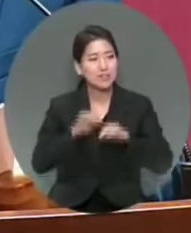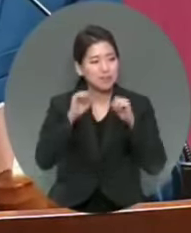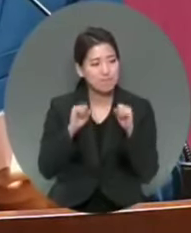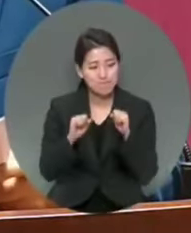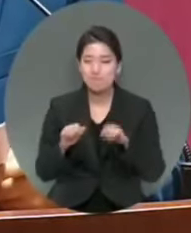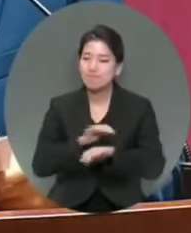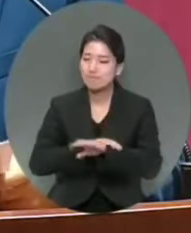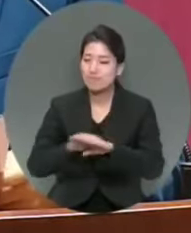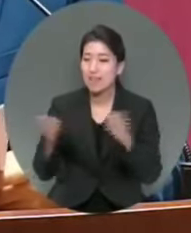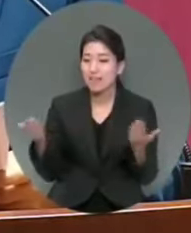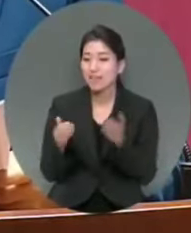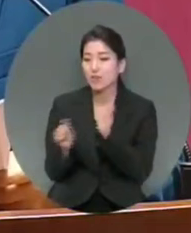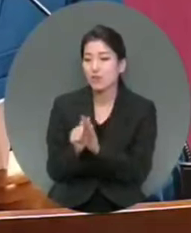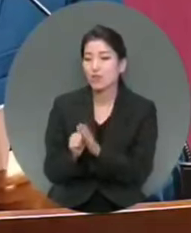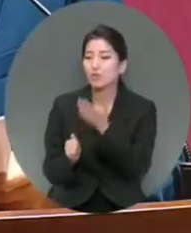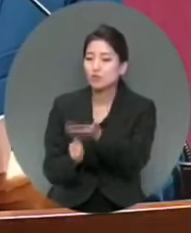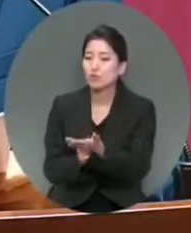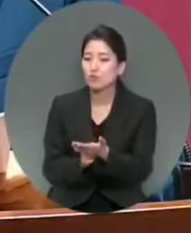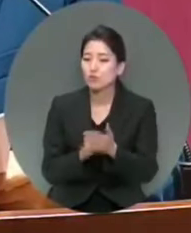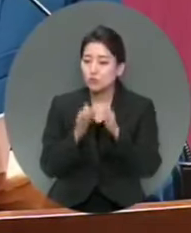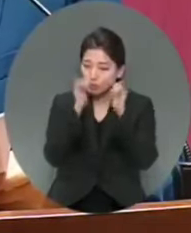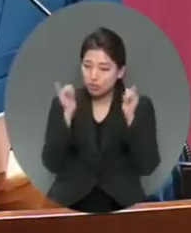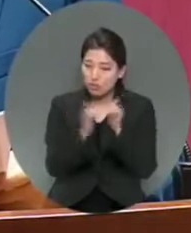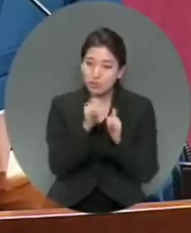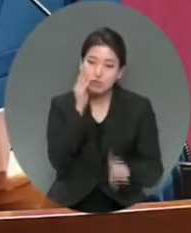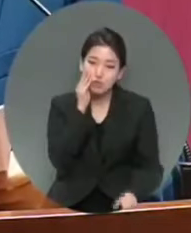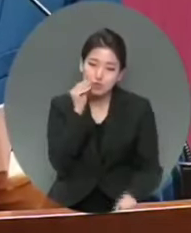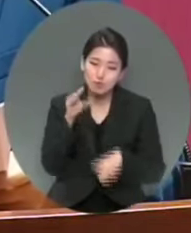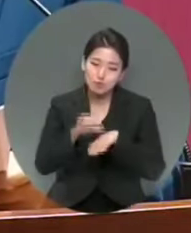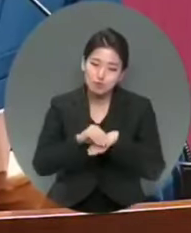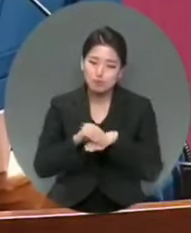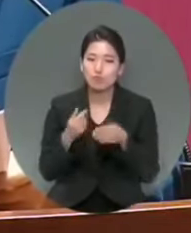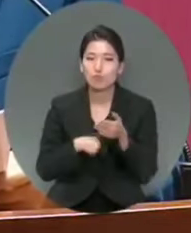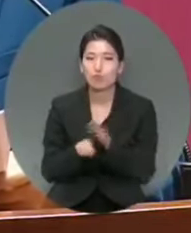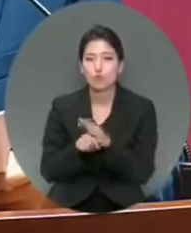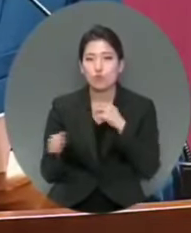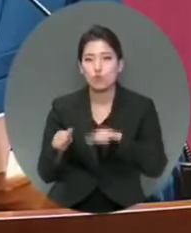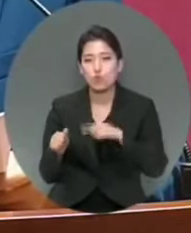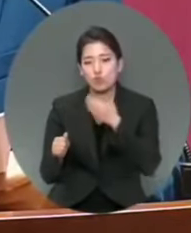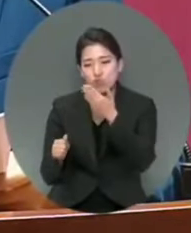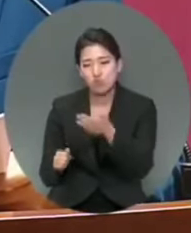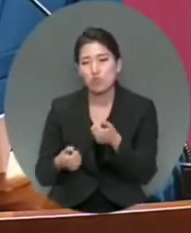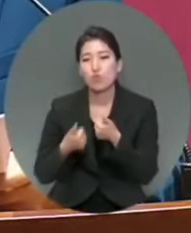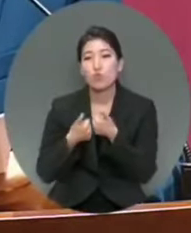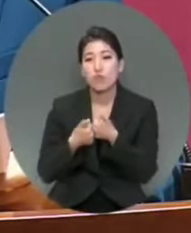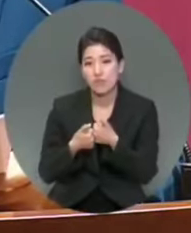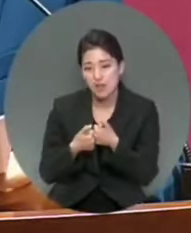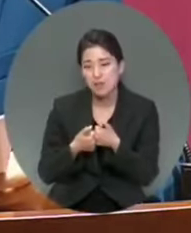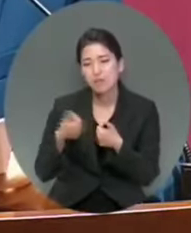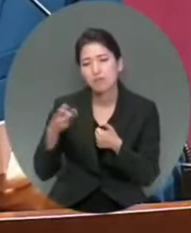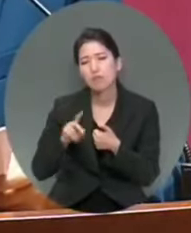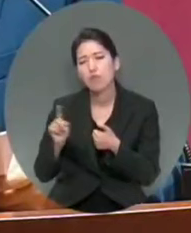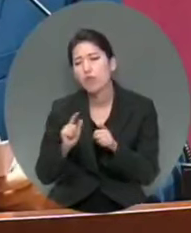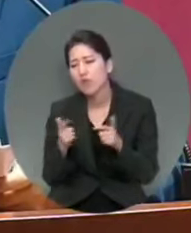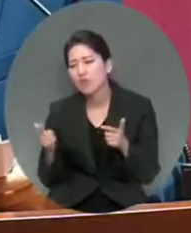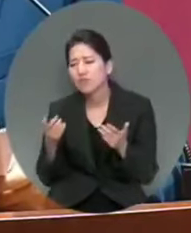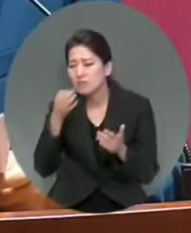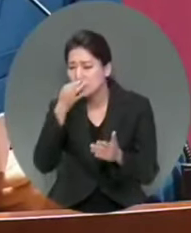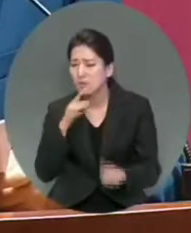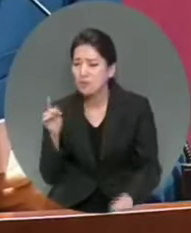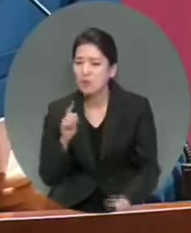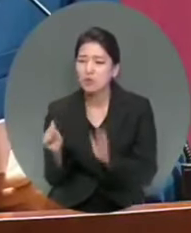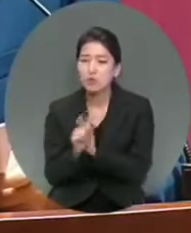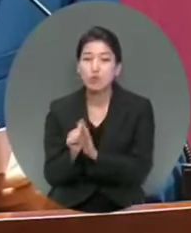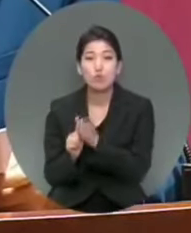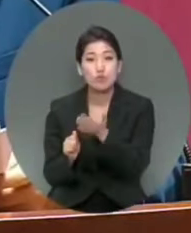도와주고 또 우리 사회에 잘 적응할 수 있도록 각종 상담과 교육은 물론이고 개인적인 대소사 문제까지 전담해 주고